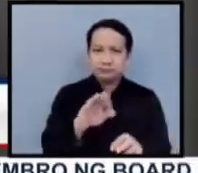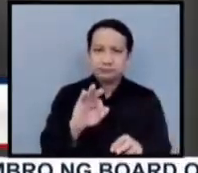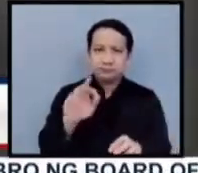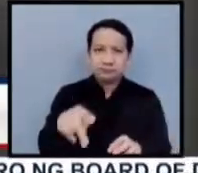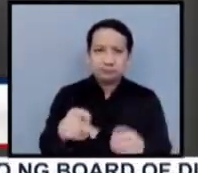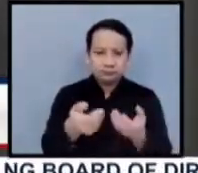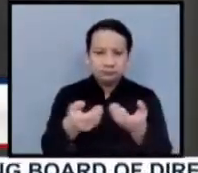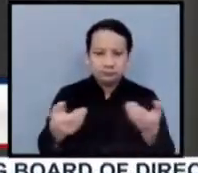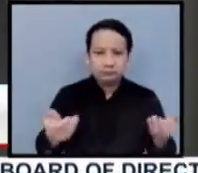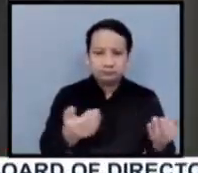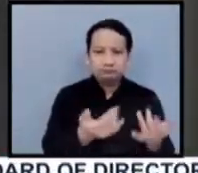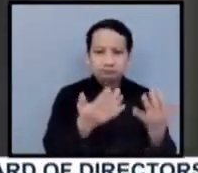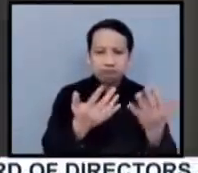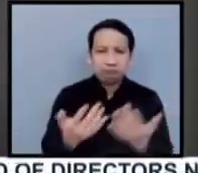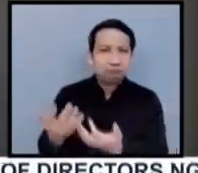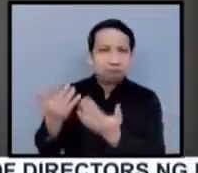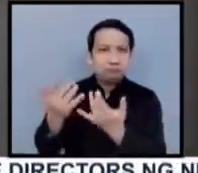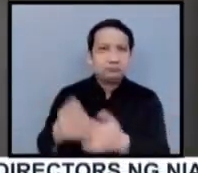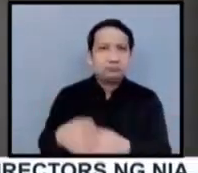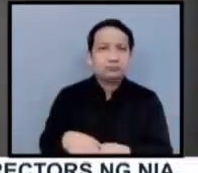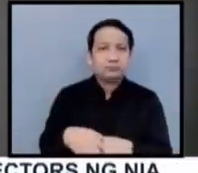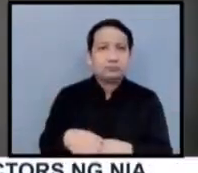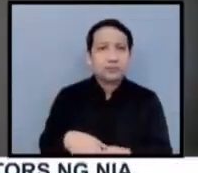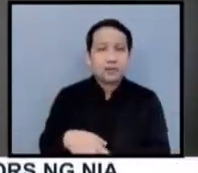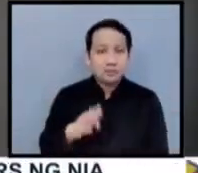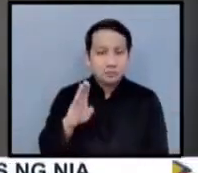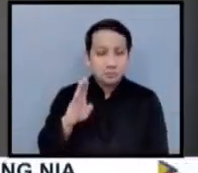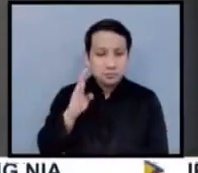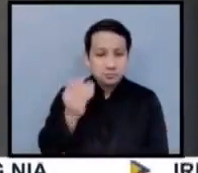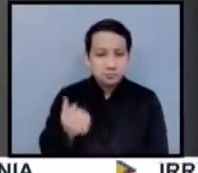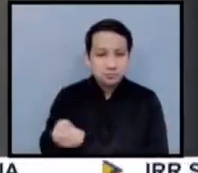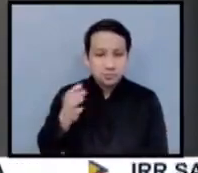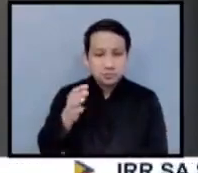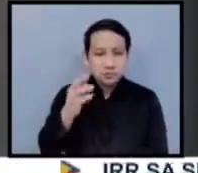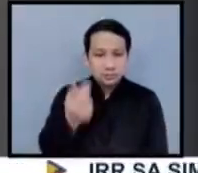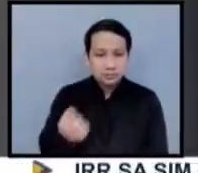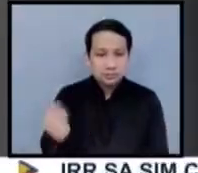sunog. Bernard Haudian, para sa Morning Show ng Bayan, Rise and Shine, Pilipinas.